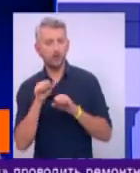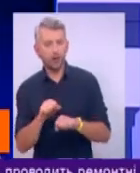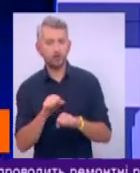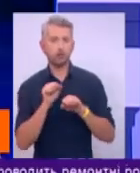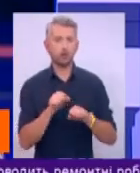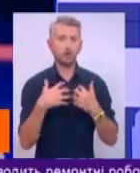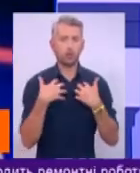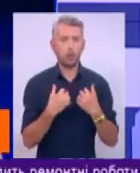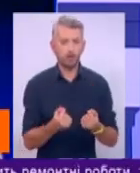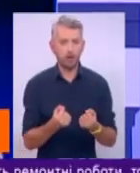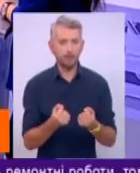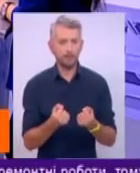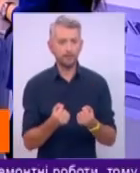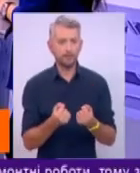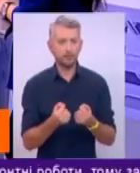охорони здоров'я